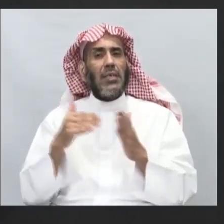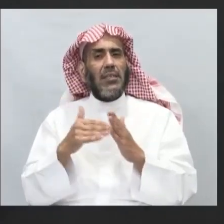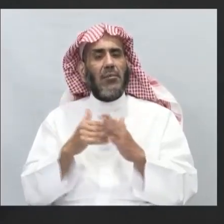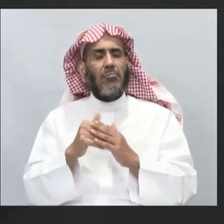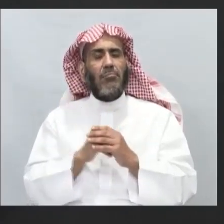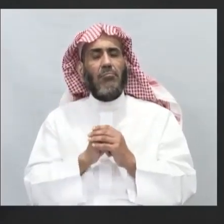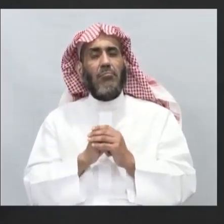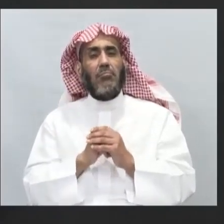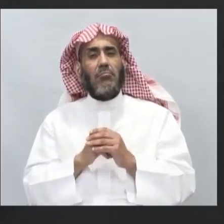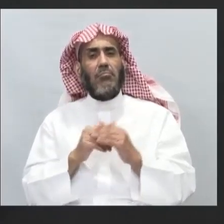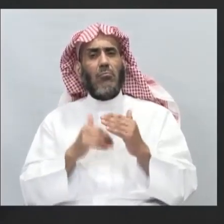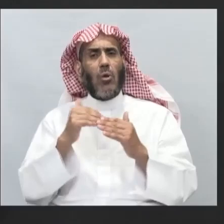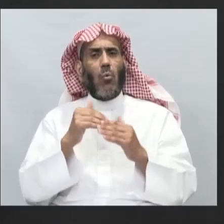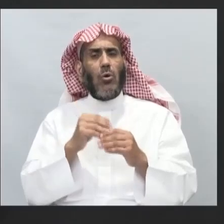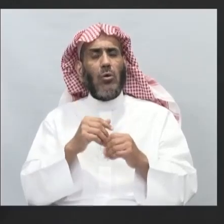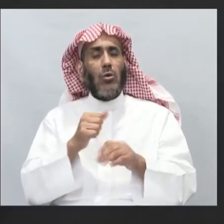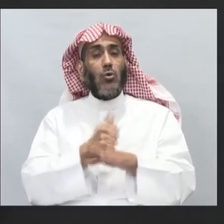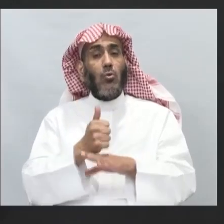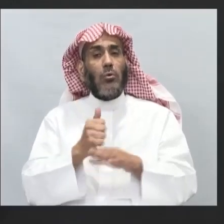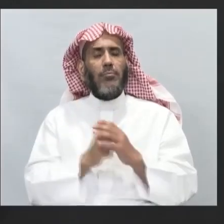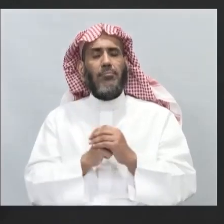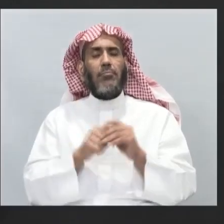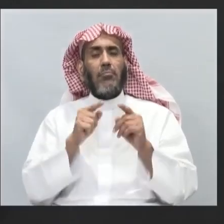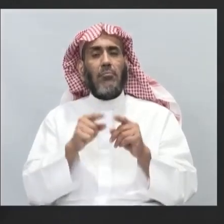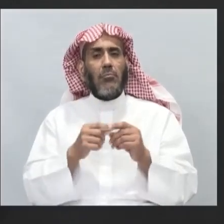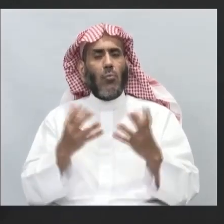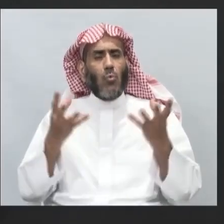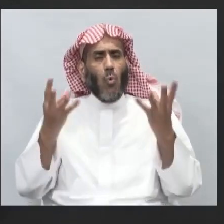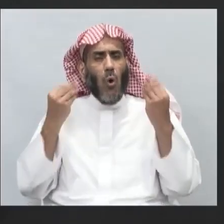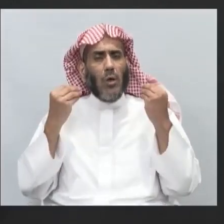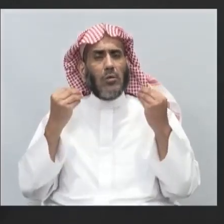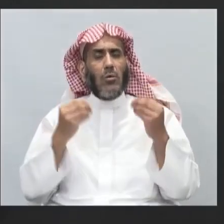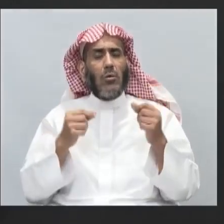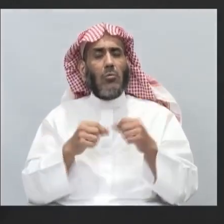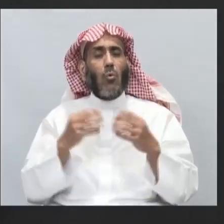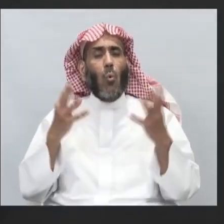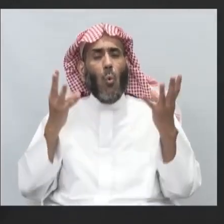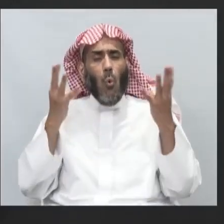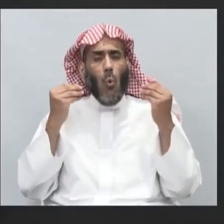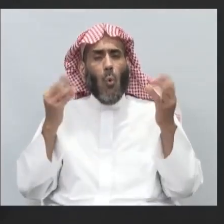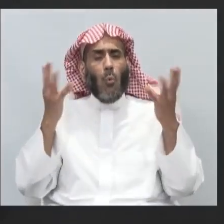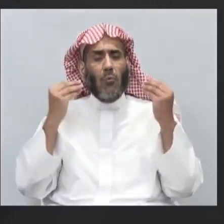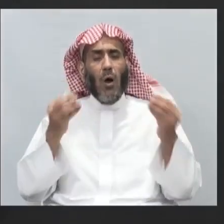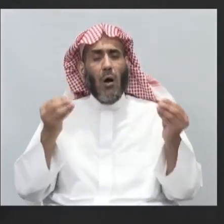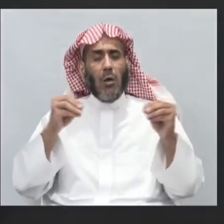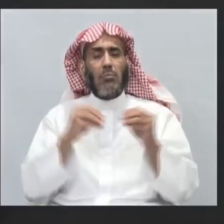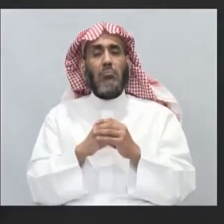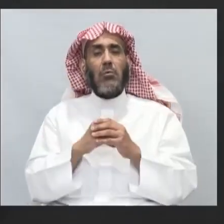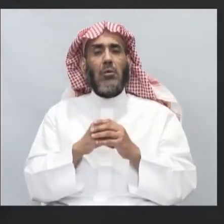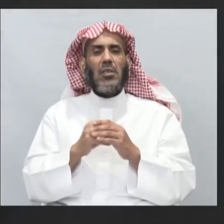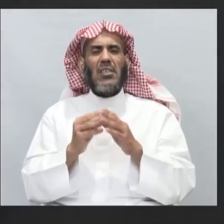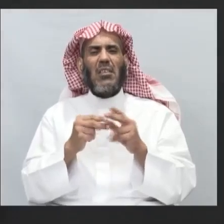يعني يعني يتطور اسلوبك في ذلك وحتى تحصل النتائج المعرفيه اكثر بكثير من ان لو